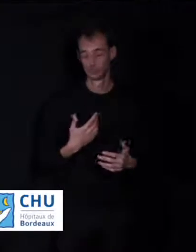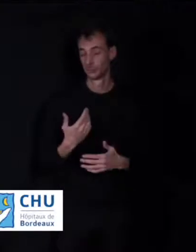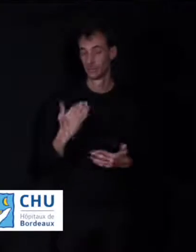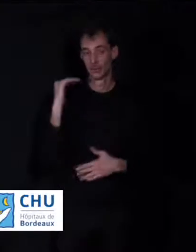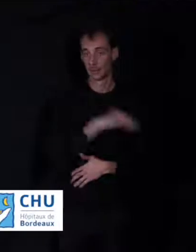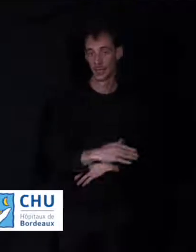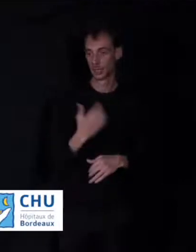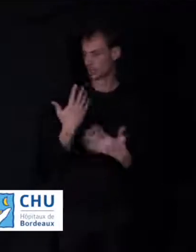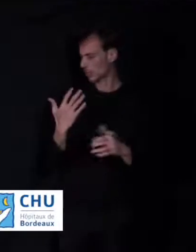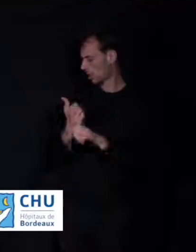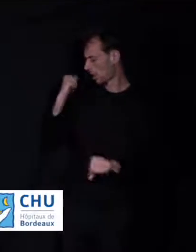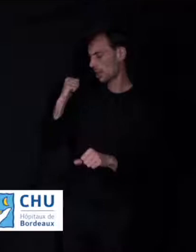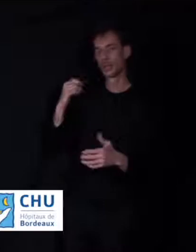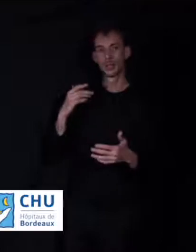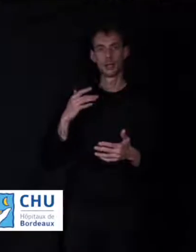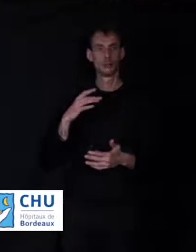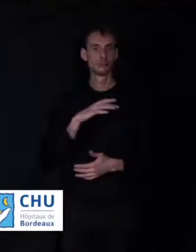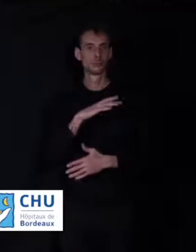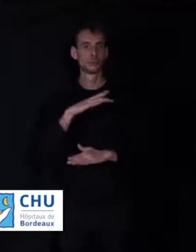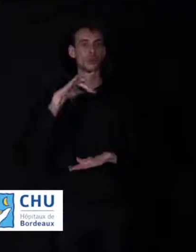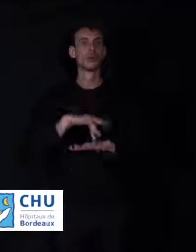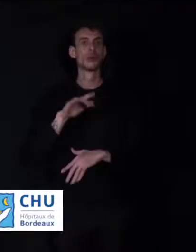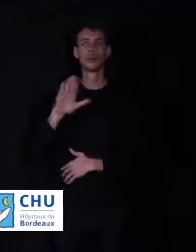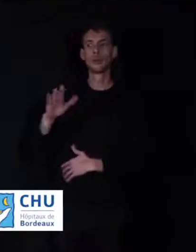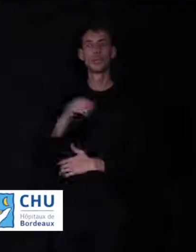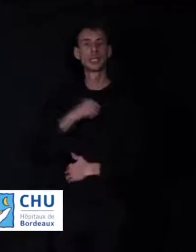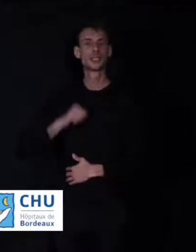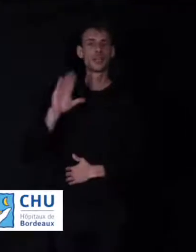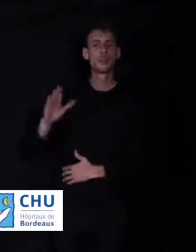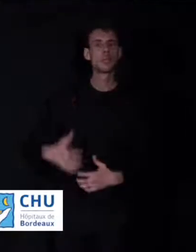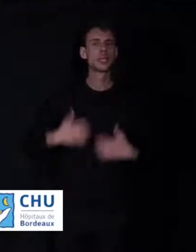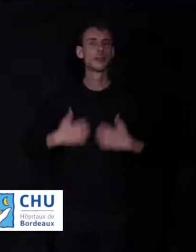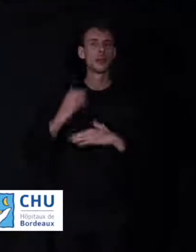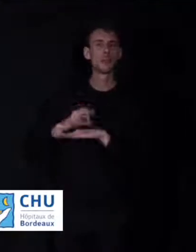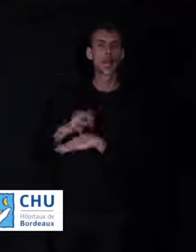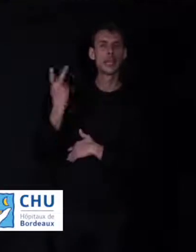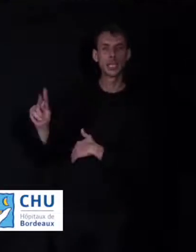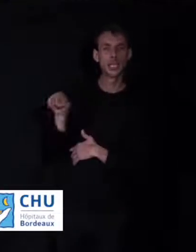on décrivait les premières pneumonies atypiques chinoises. Le 9 janvier,